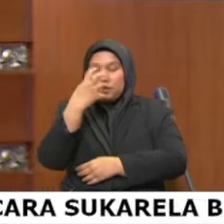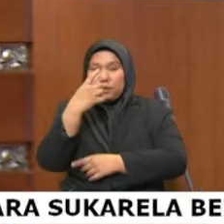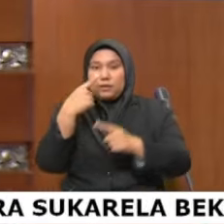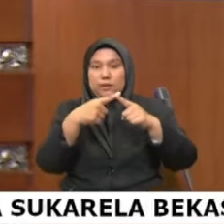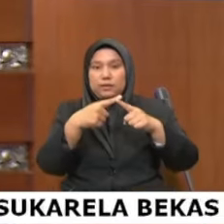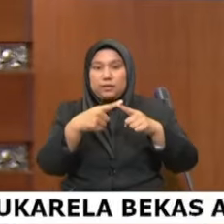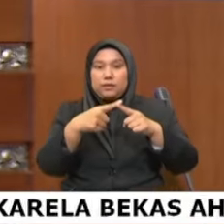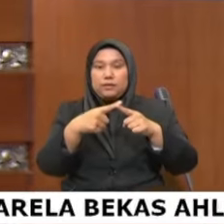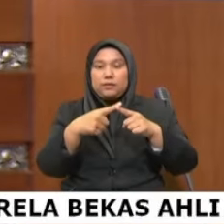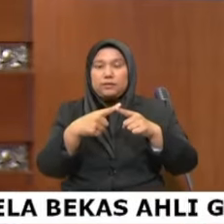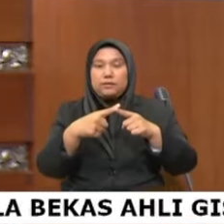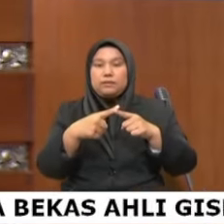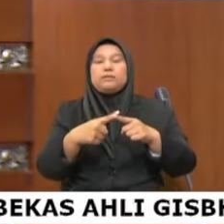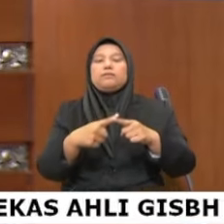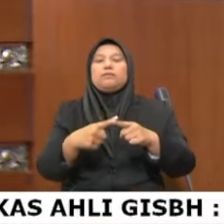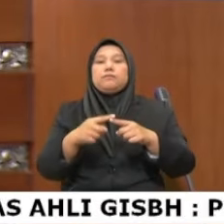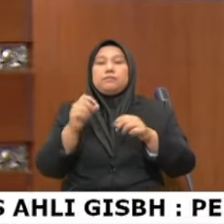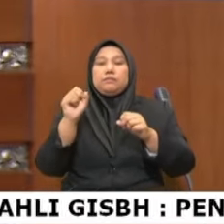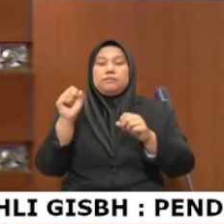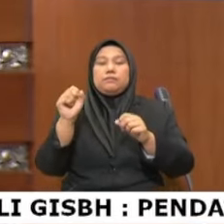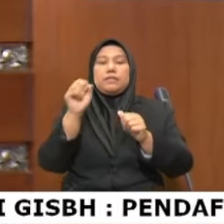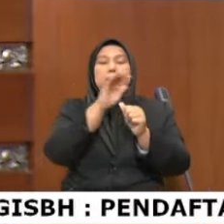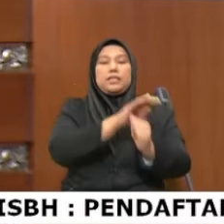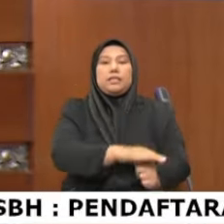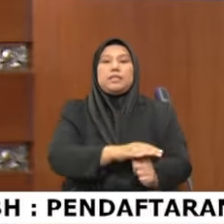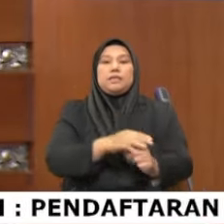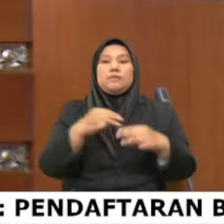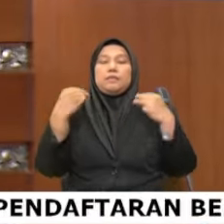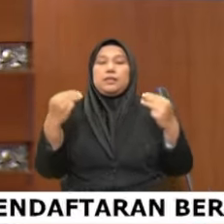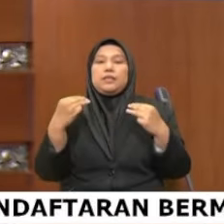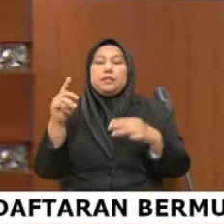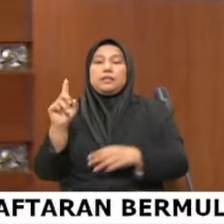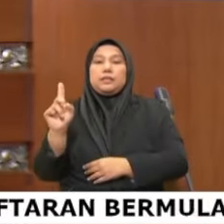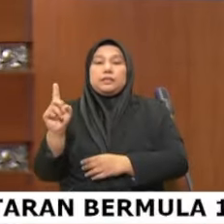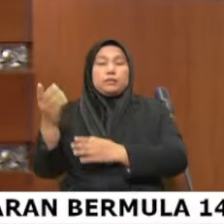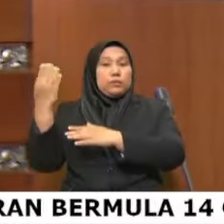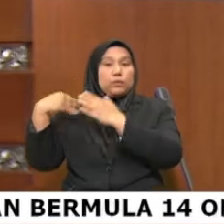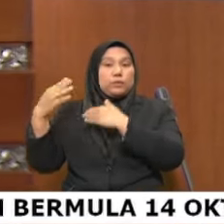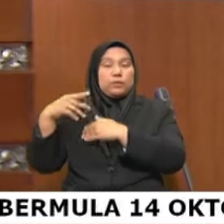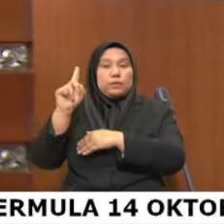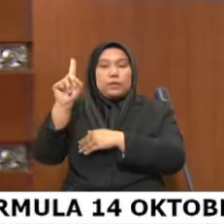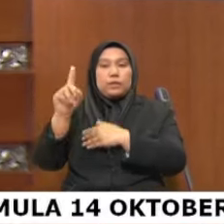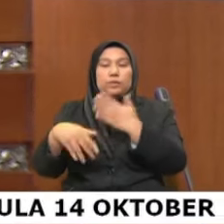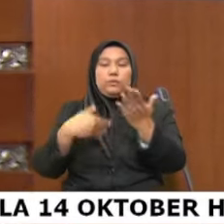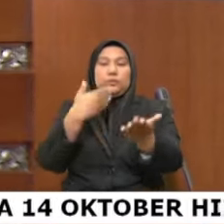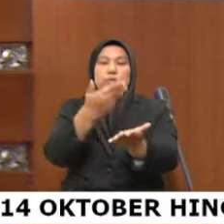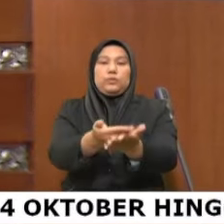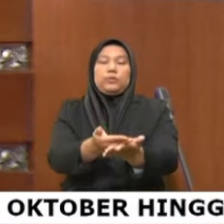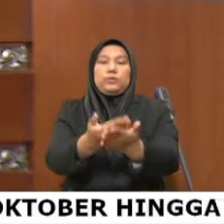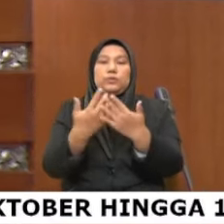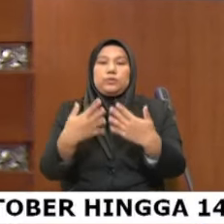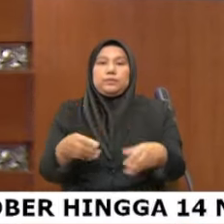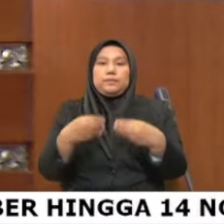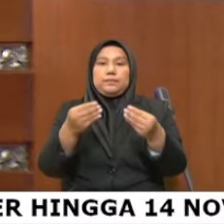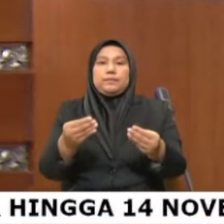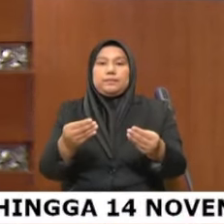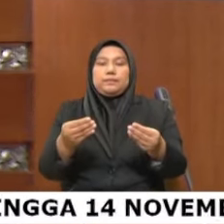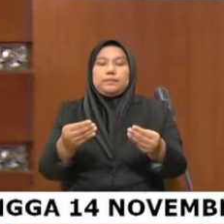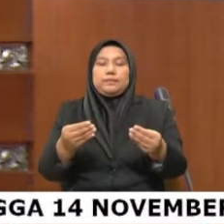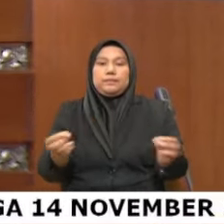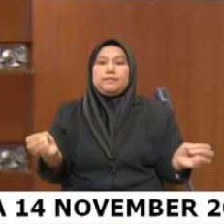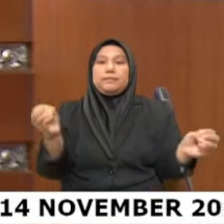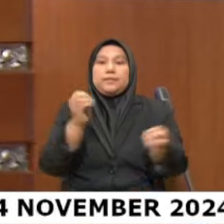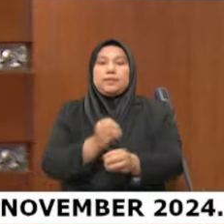sebagai menghina majlis. Kemarin saya telah memajukan satu usul ke Pejabat Tan